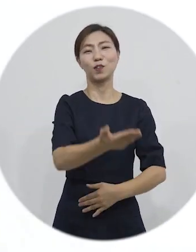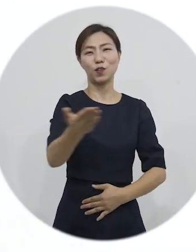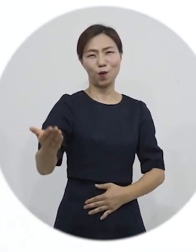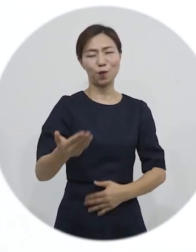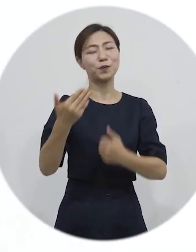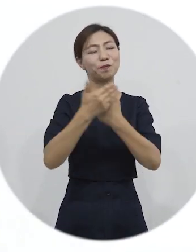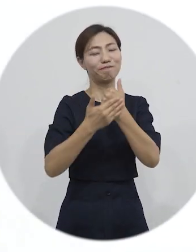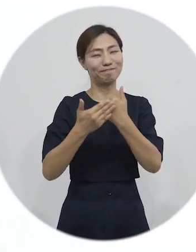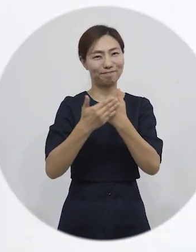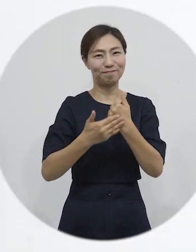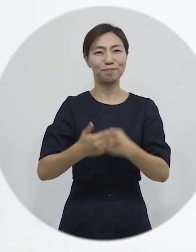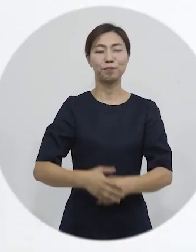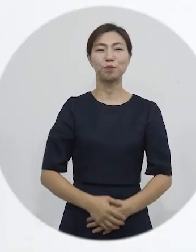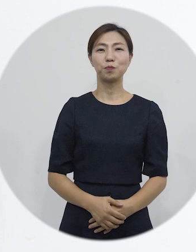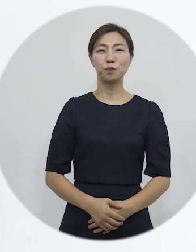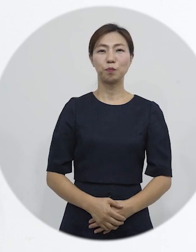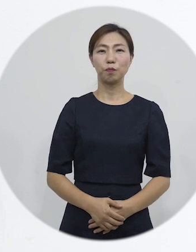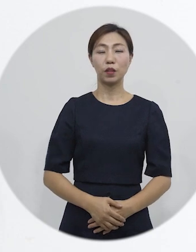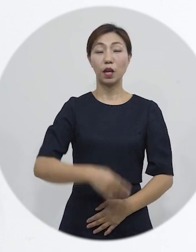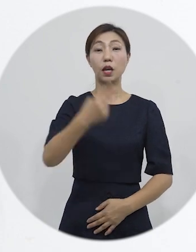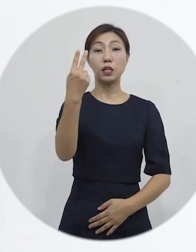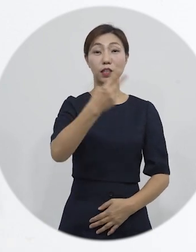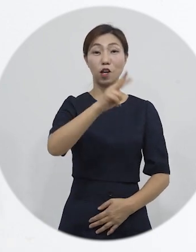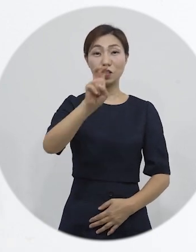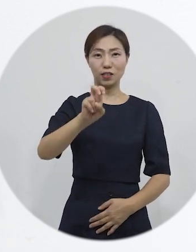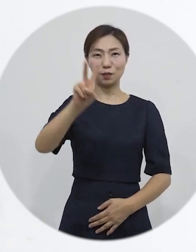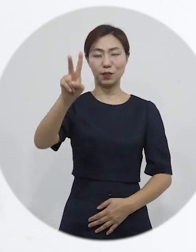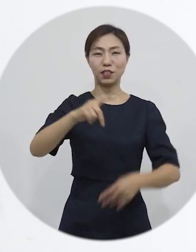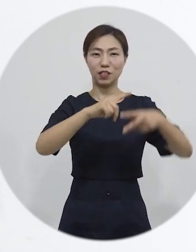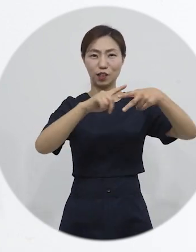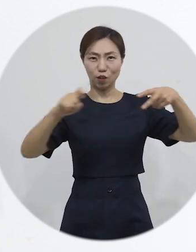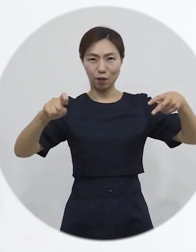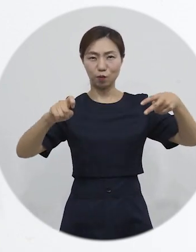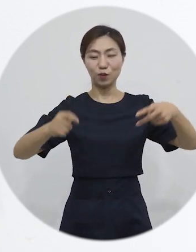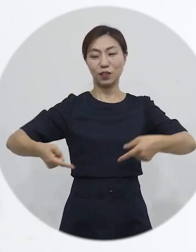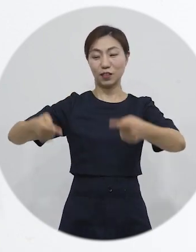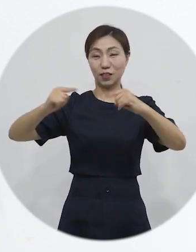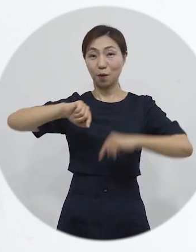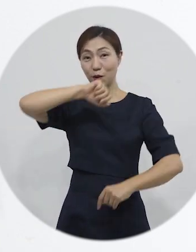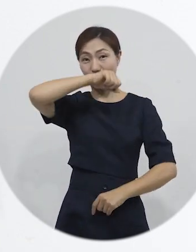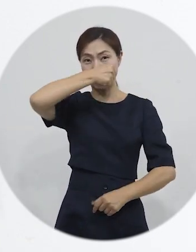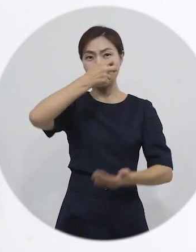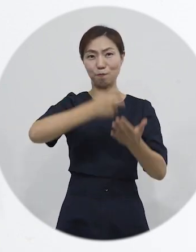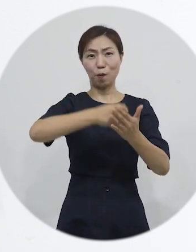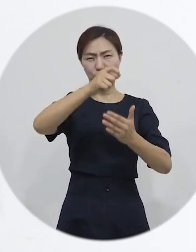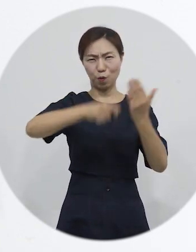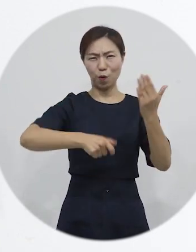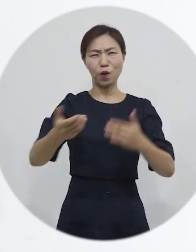있기 때문이라고 생각합니다. 그런 점에서 2022년 서대문구 참여예산제도